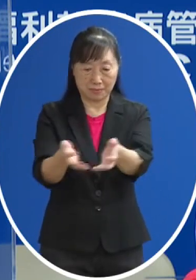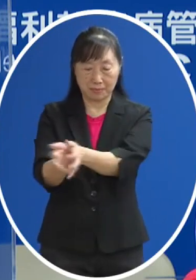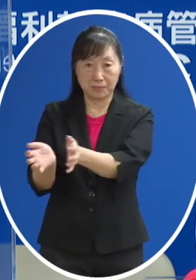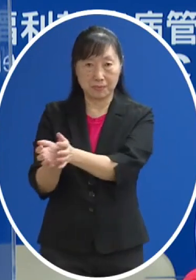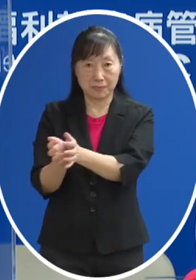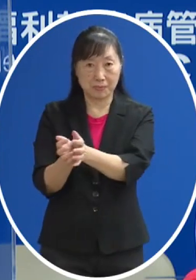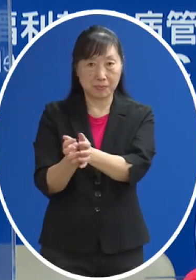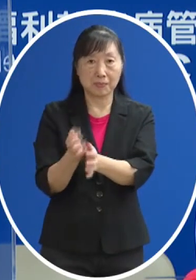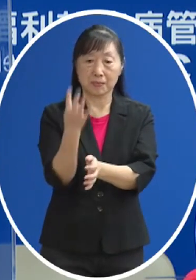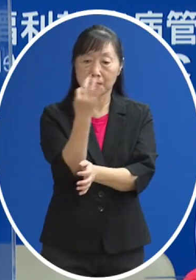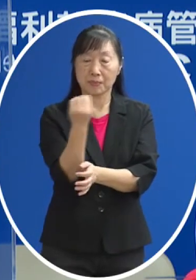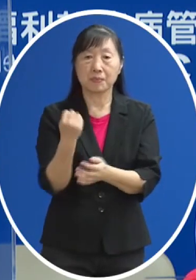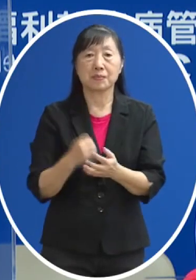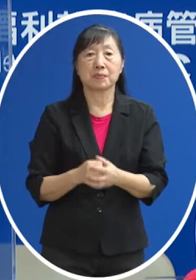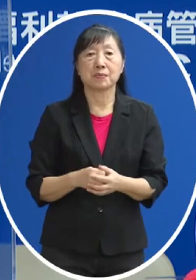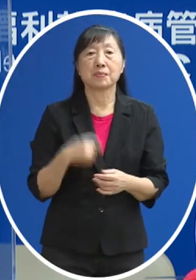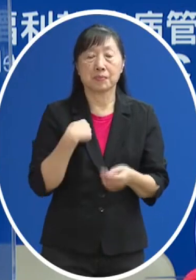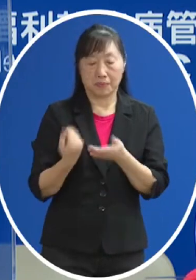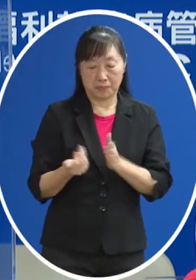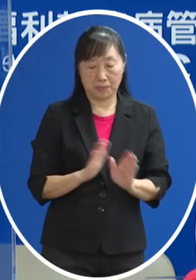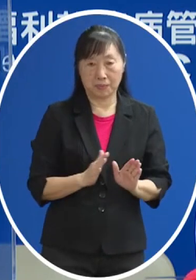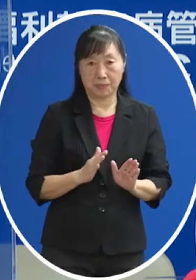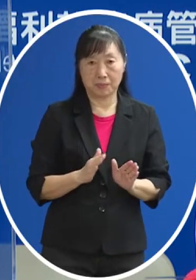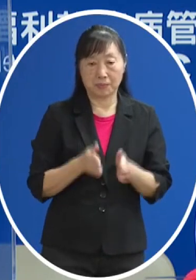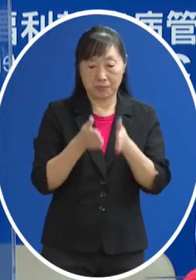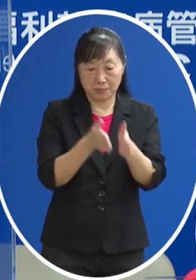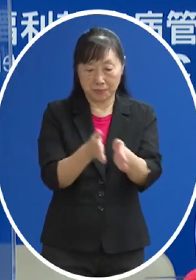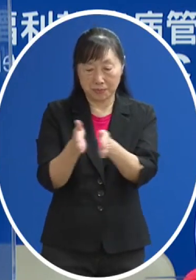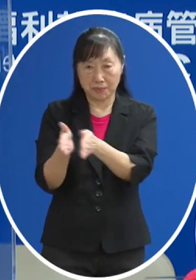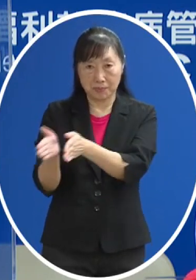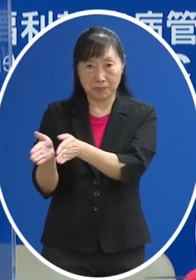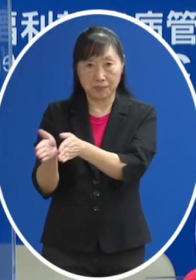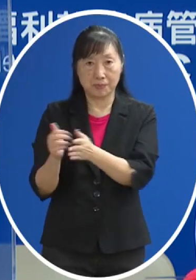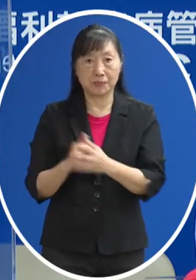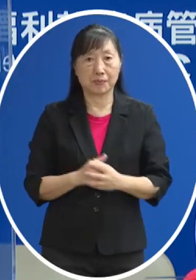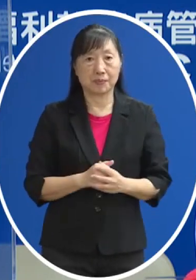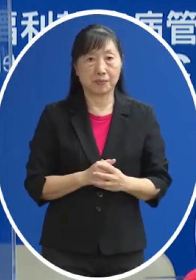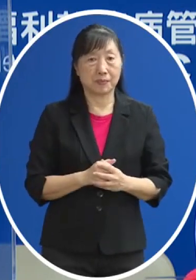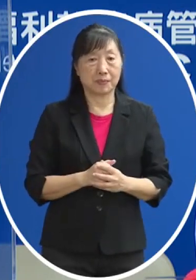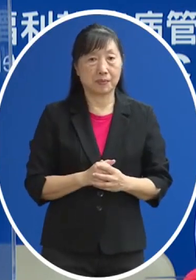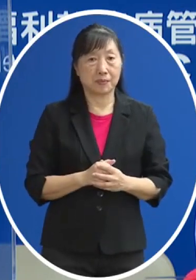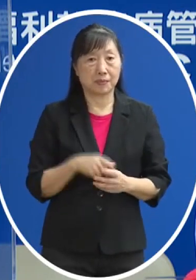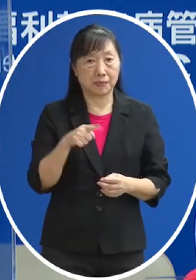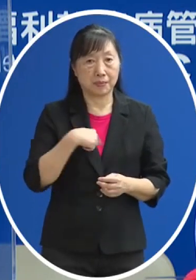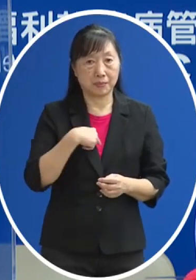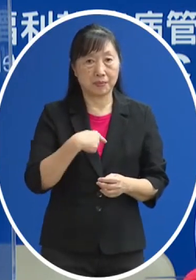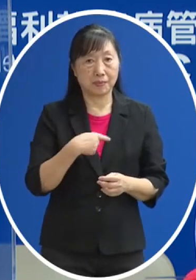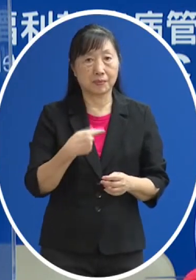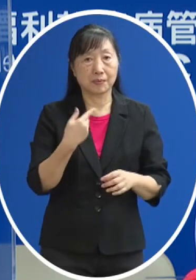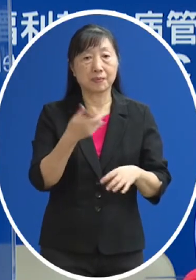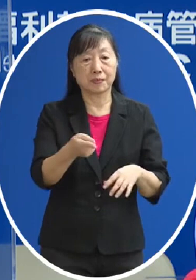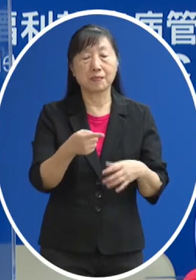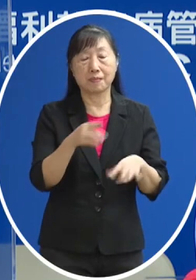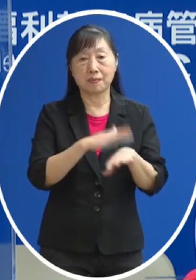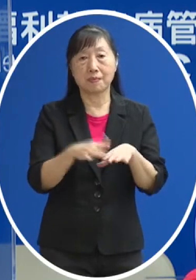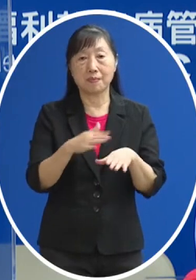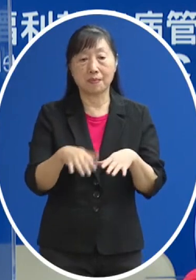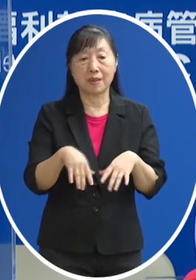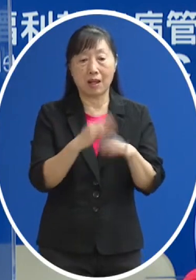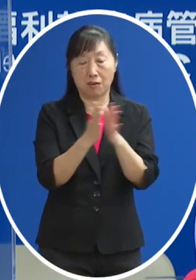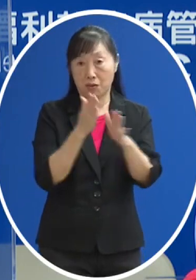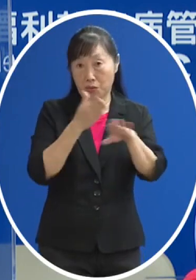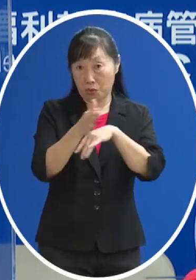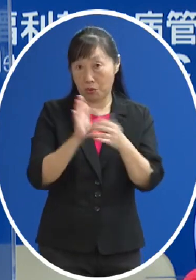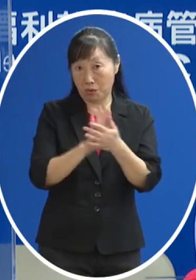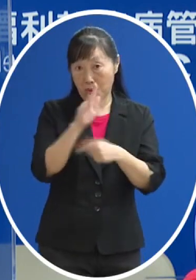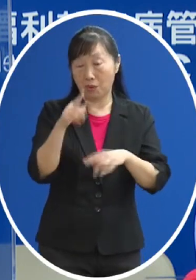到一定的量，那我们就准备来做这个。我们应该放在我们的公费疫苗里面排入我们的预